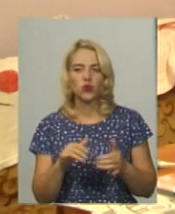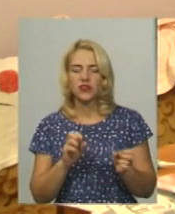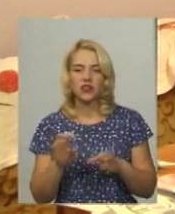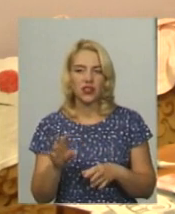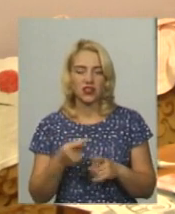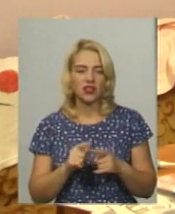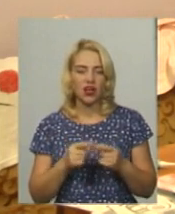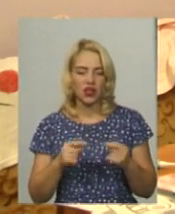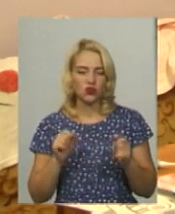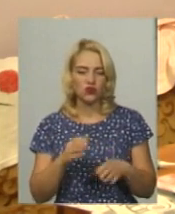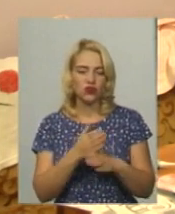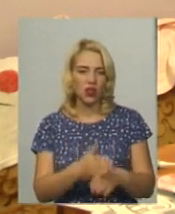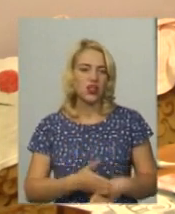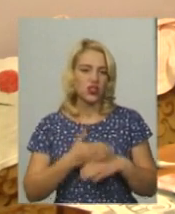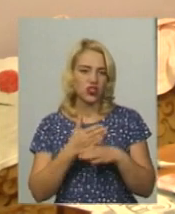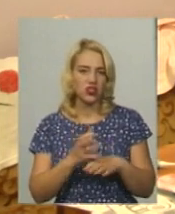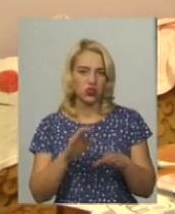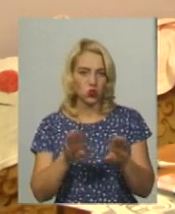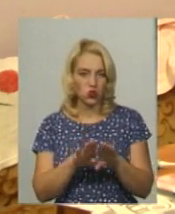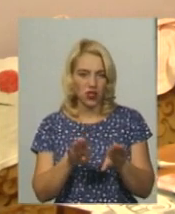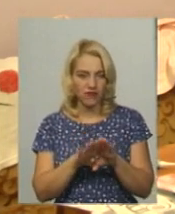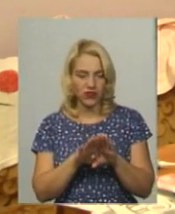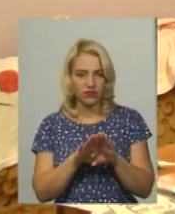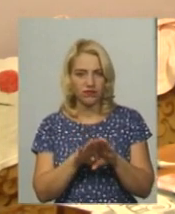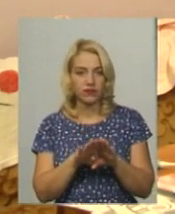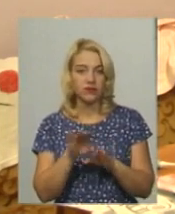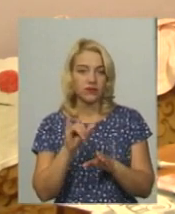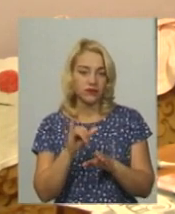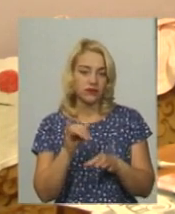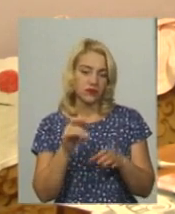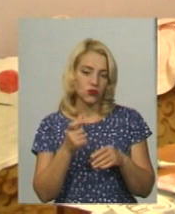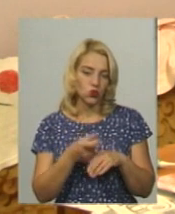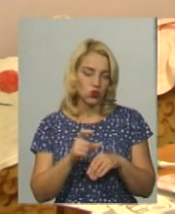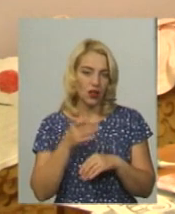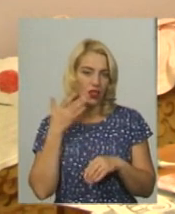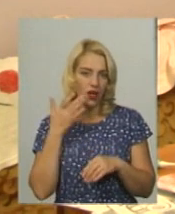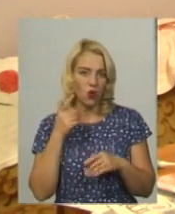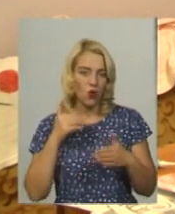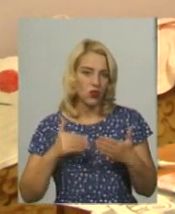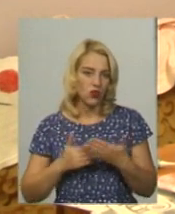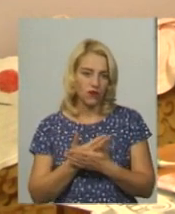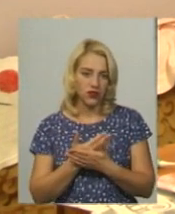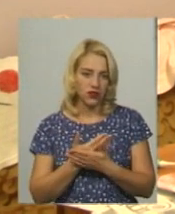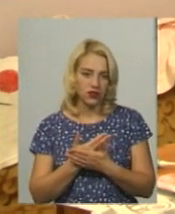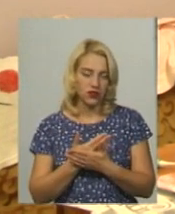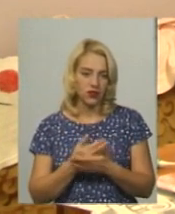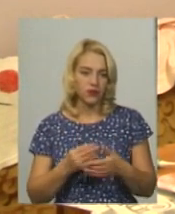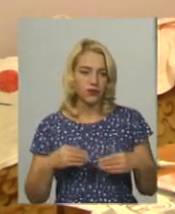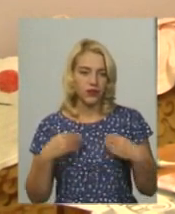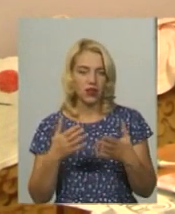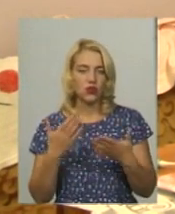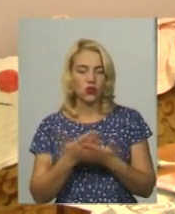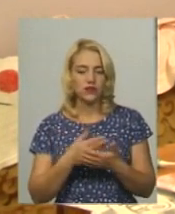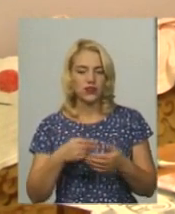річ може лежати роками в шафі і дуже легко її обновити, дуже легко на нас дає якийсь новий